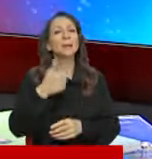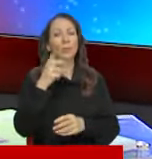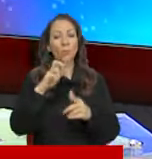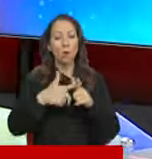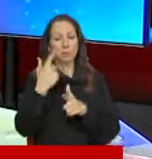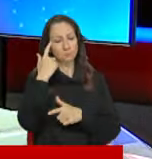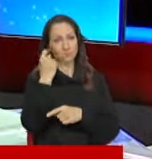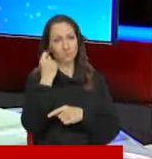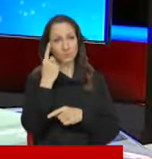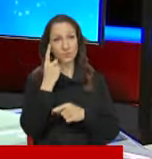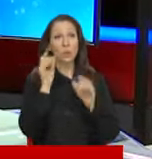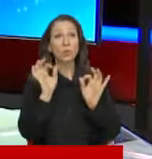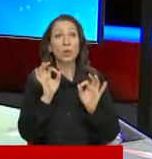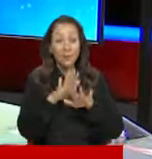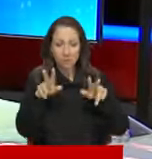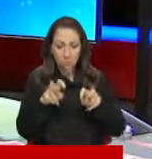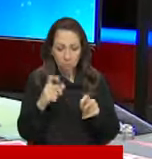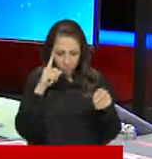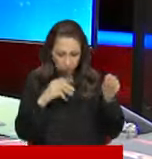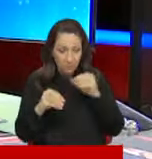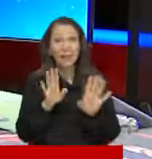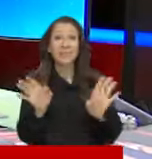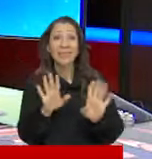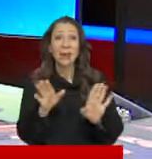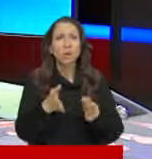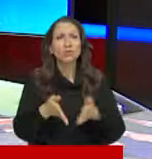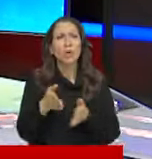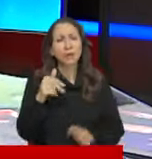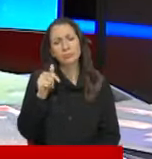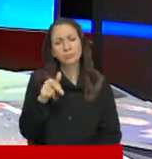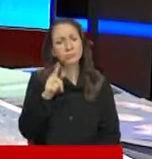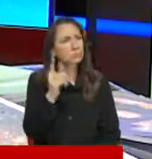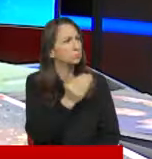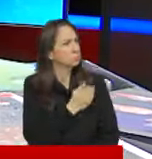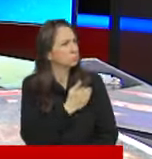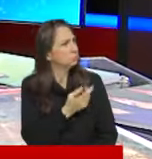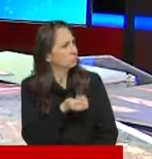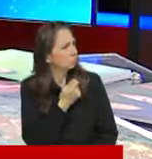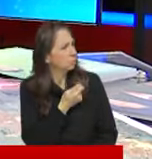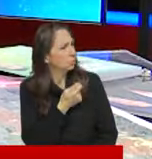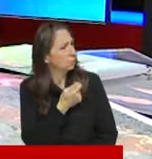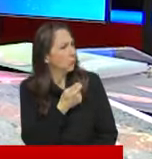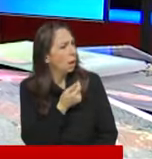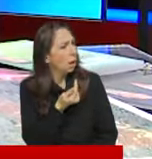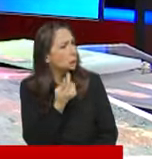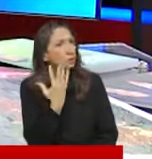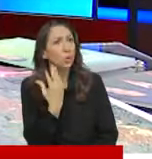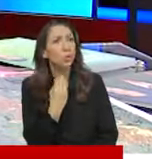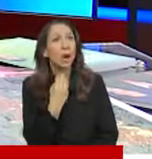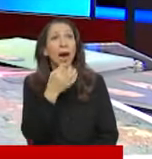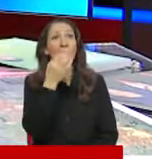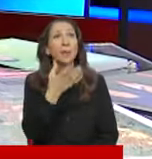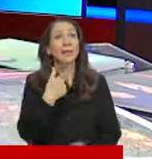projeyi üretirken İlla masa başında oturup üretmez sokakta yürürken size bir şey söyler birisi Az önce oldu